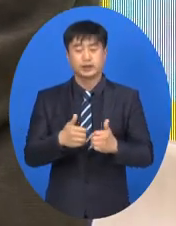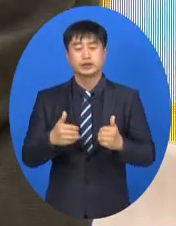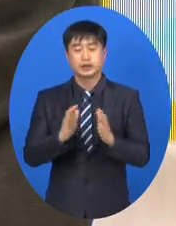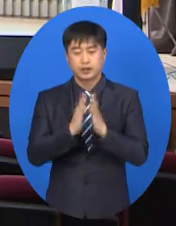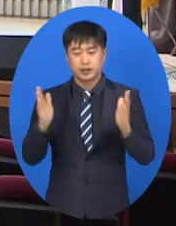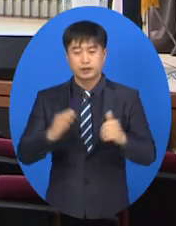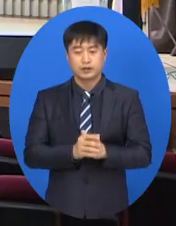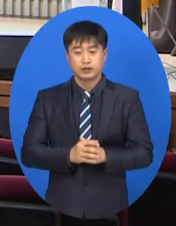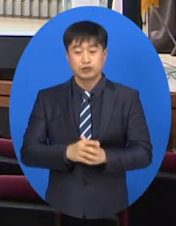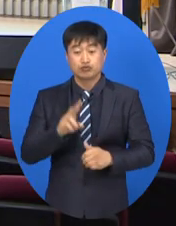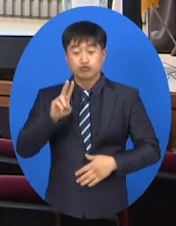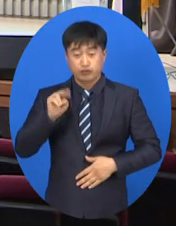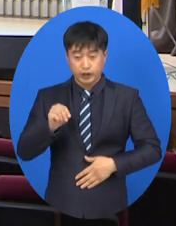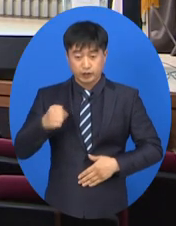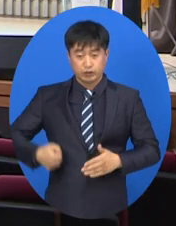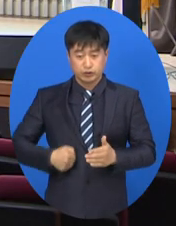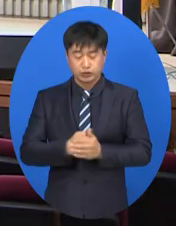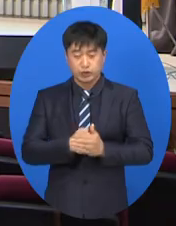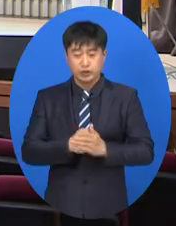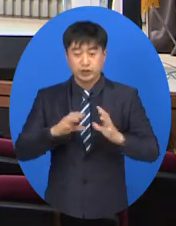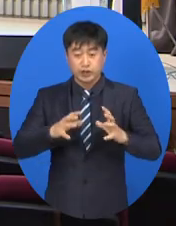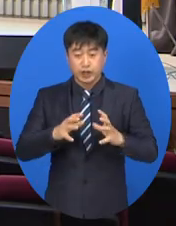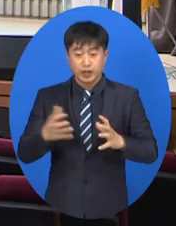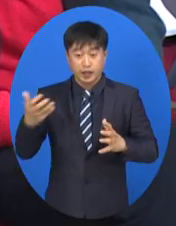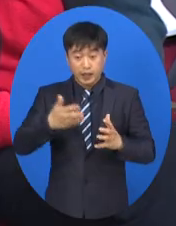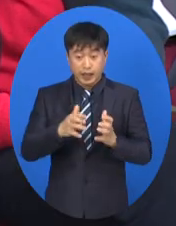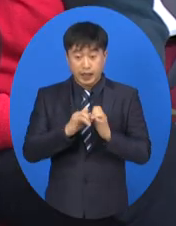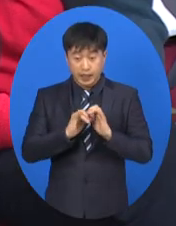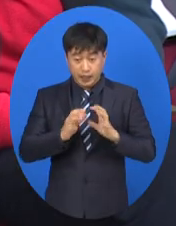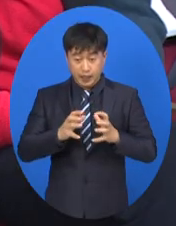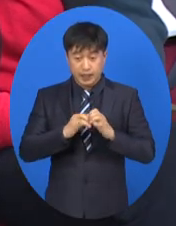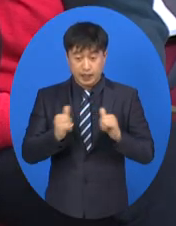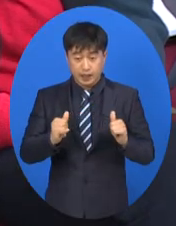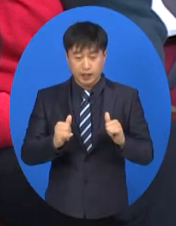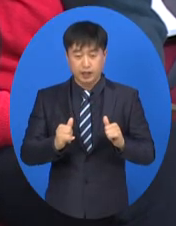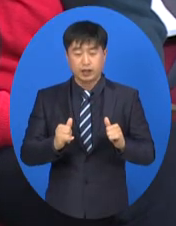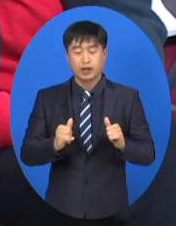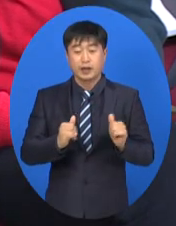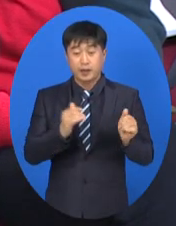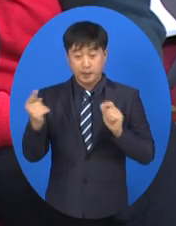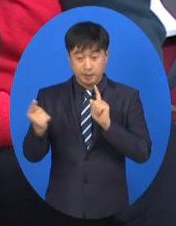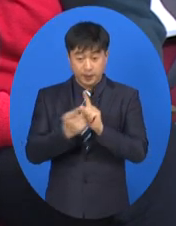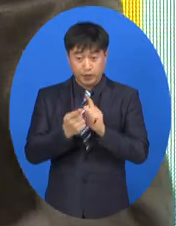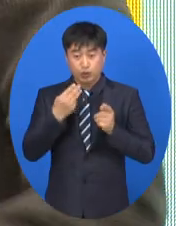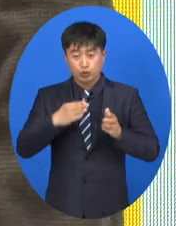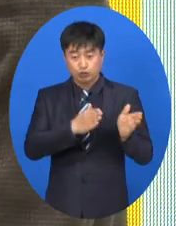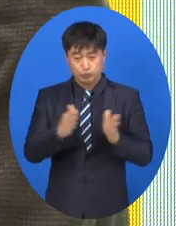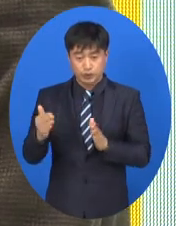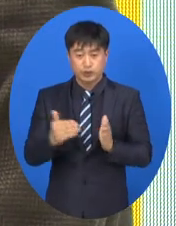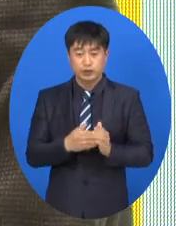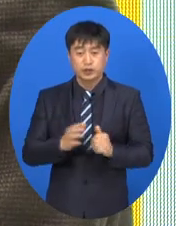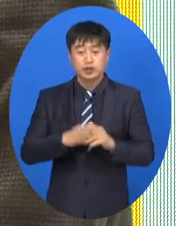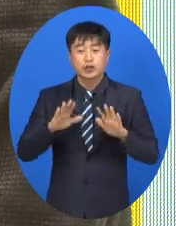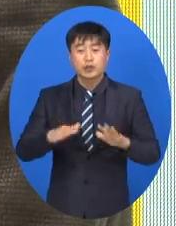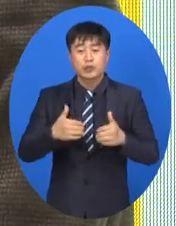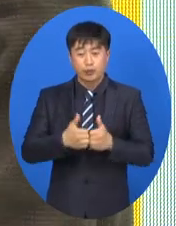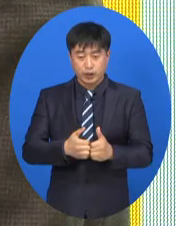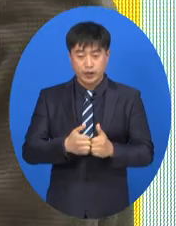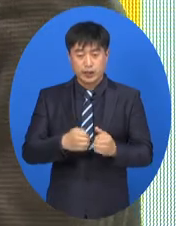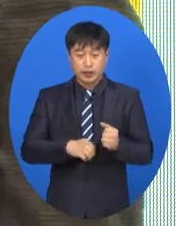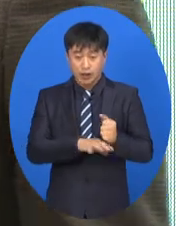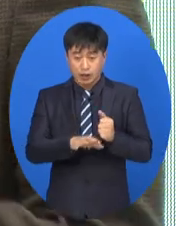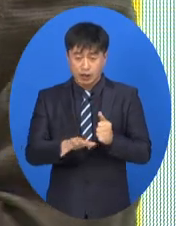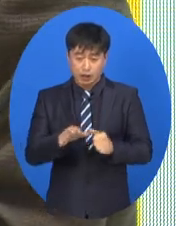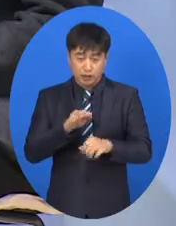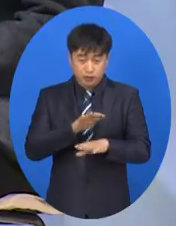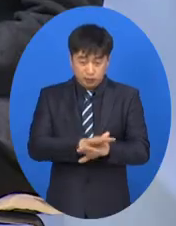개최했습니다. 유엔이 정한 세계 이주민의 날을 맞아 경기도에서 준비한 행사입니다. 이번 토크 포럼은